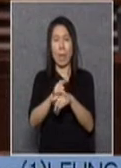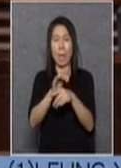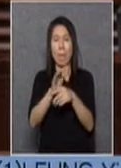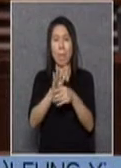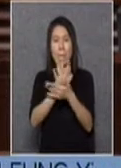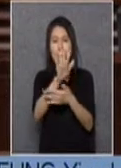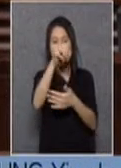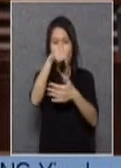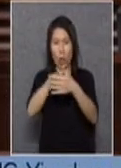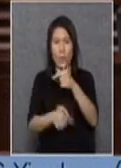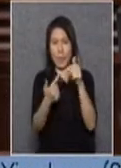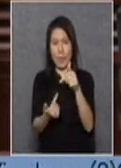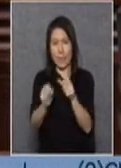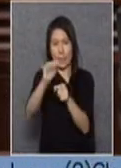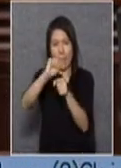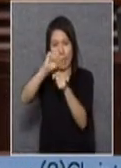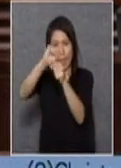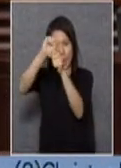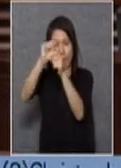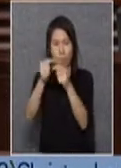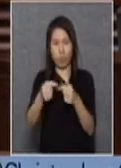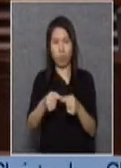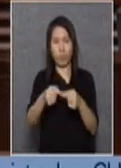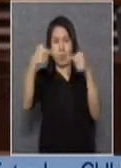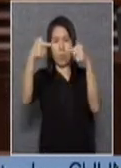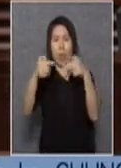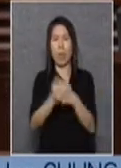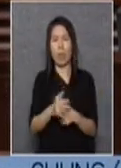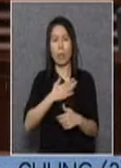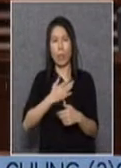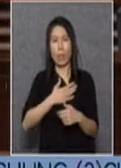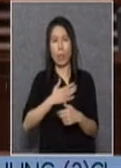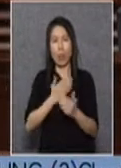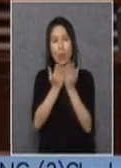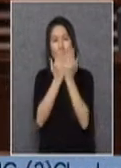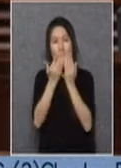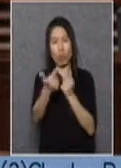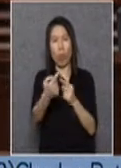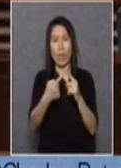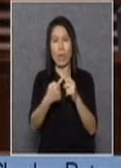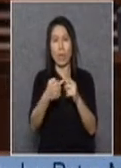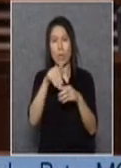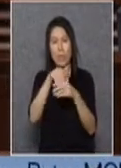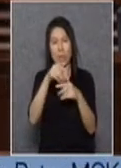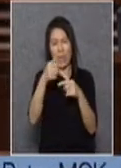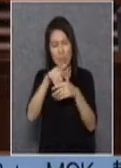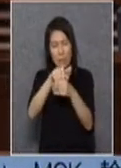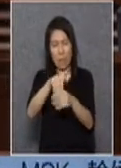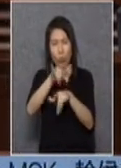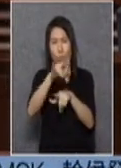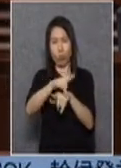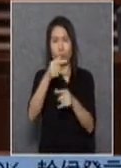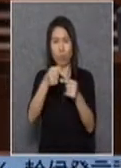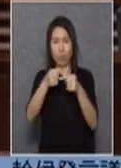5年內是持續增加，更加憂慮呢高學歷的申領人士是不斷上升，所